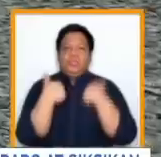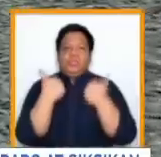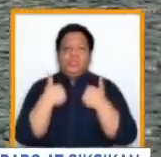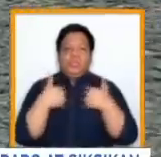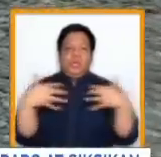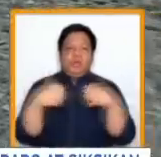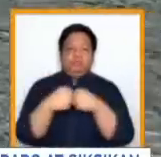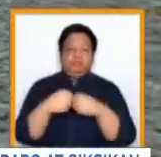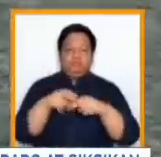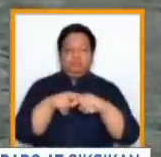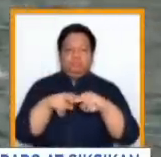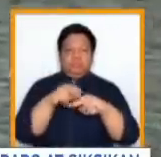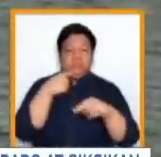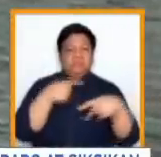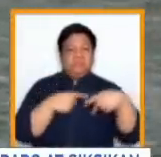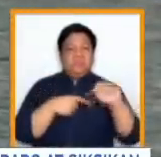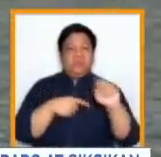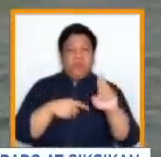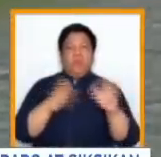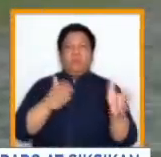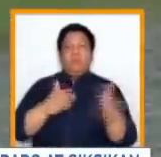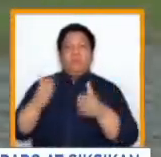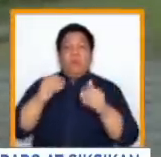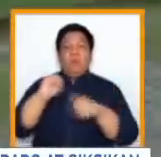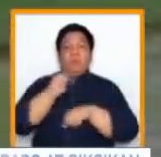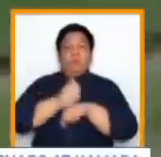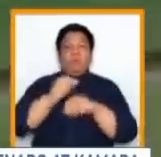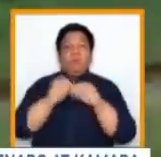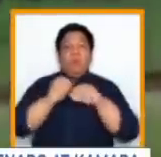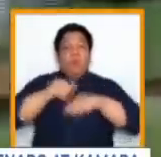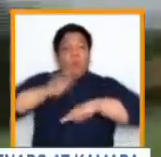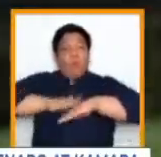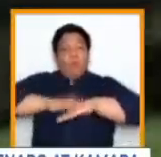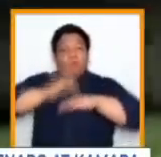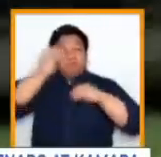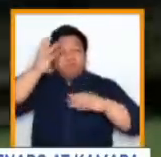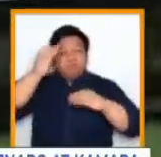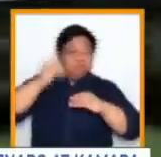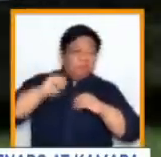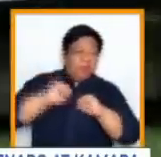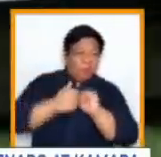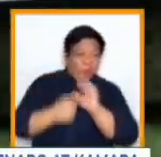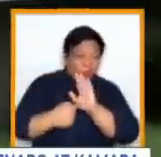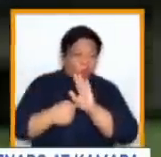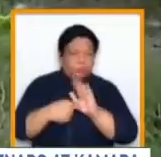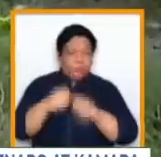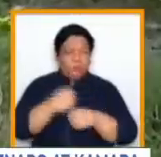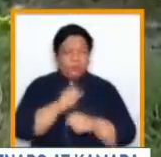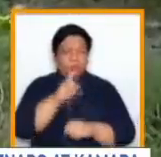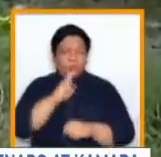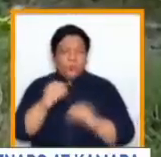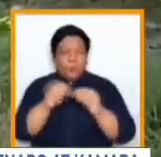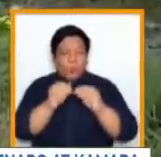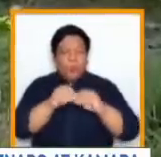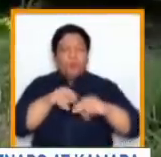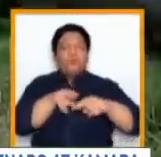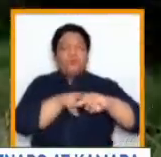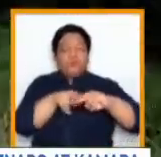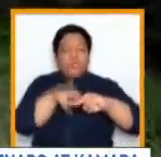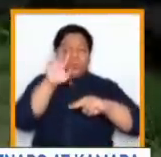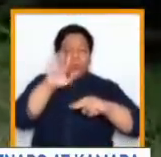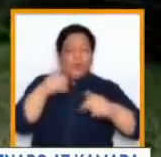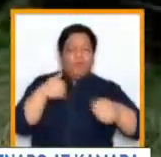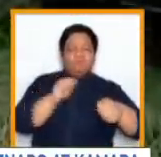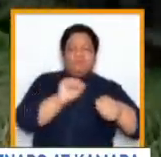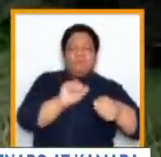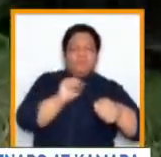BNR, maglalagay sila ng mas maraming mga warning signs sa lugar at titiyaking palaging bubusina ang tren tuwing daraan.